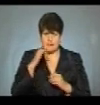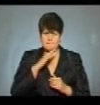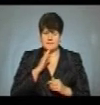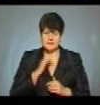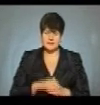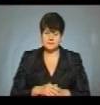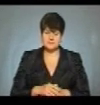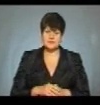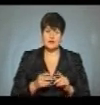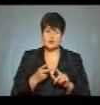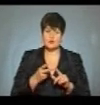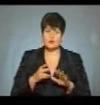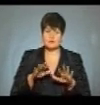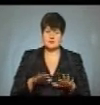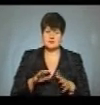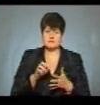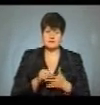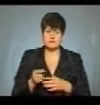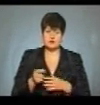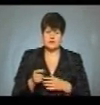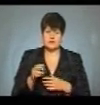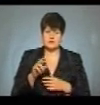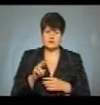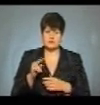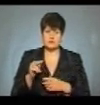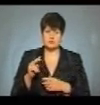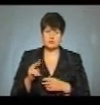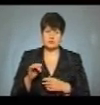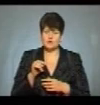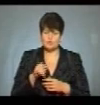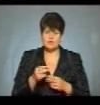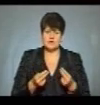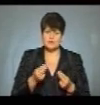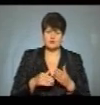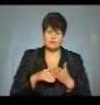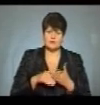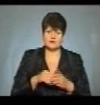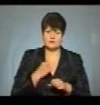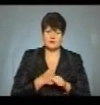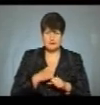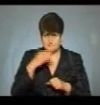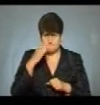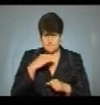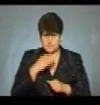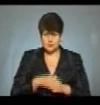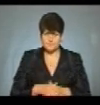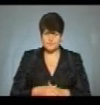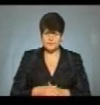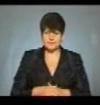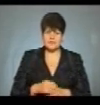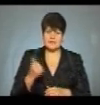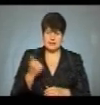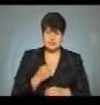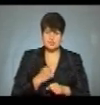Друге місце у цій номінації посів тернополянин Ярослав Пушкар. Каже, йому іграшку допомагав виготовляти батько. Тиждень